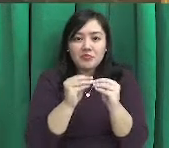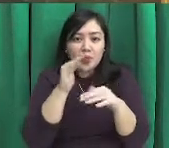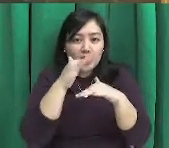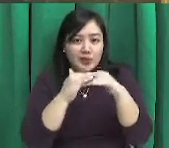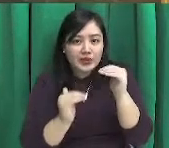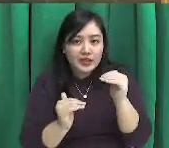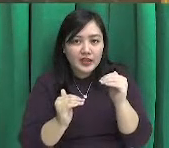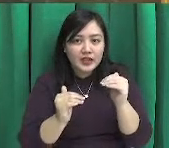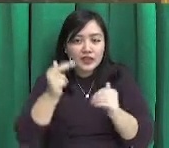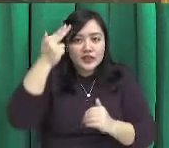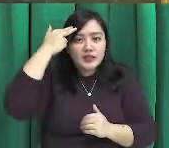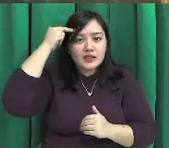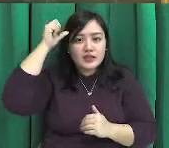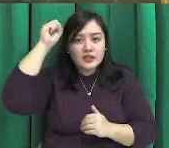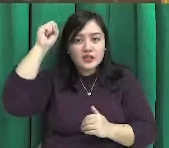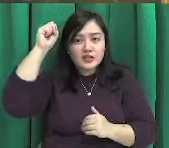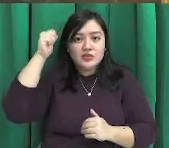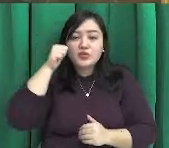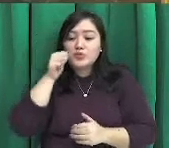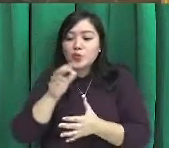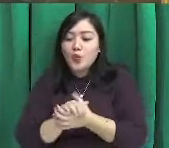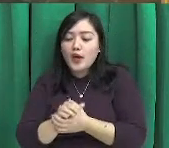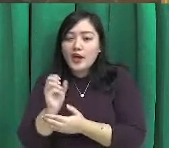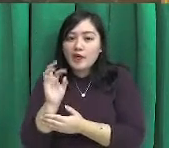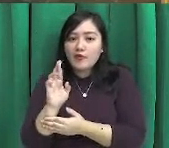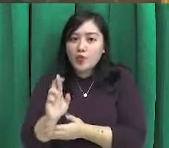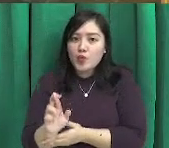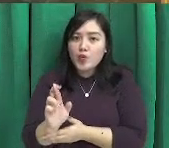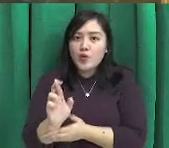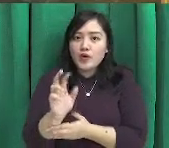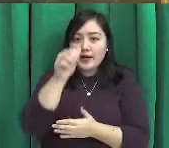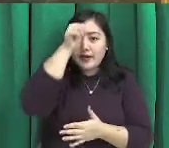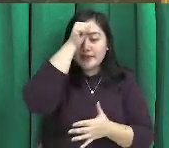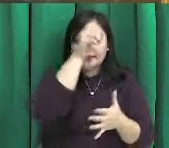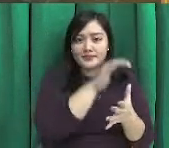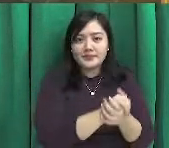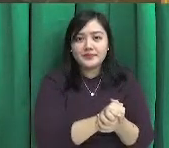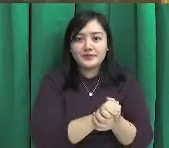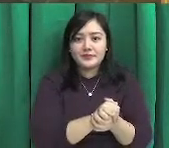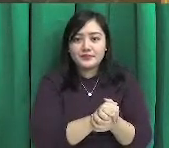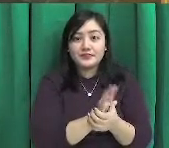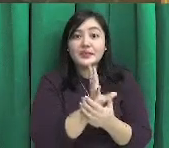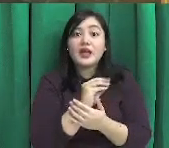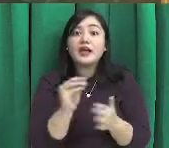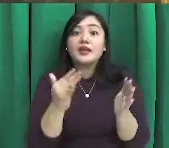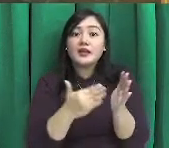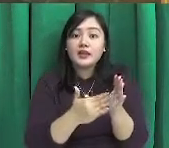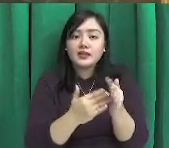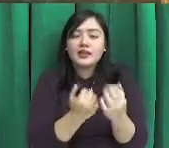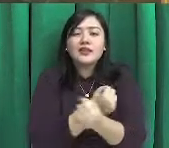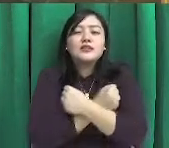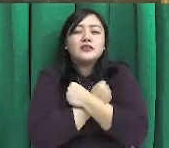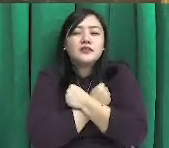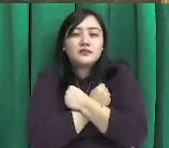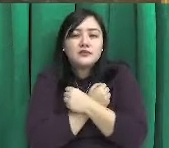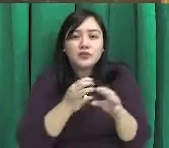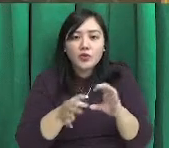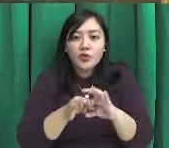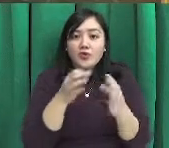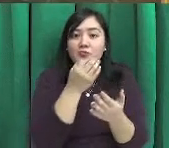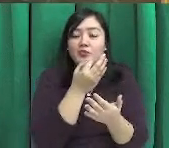his husband. And brethren, the love of money is the root of